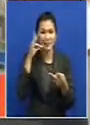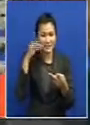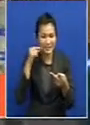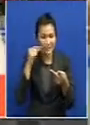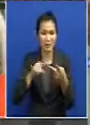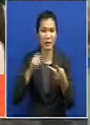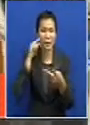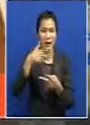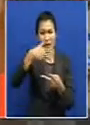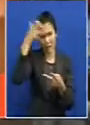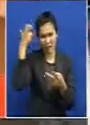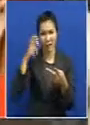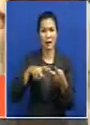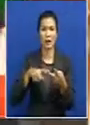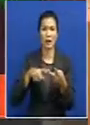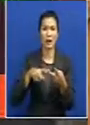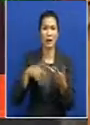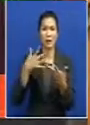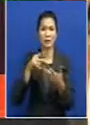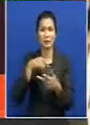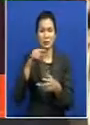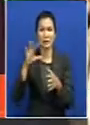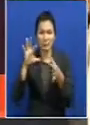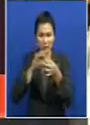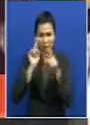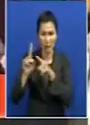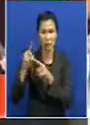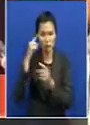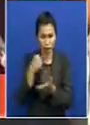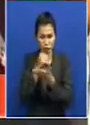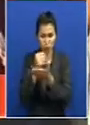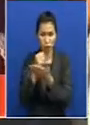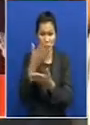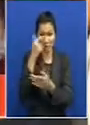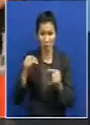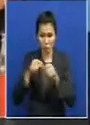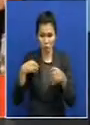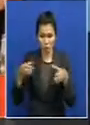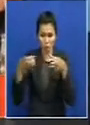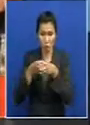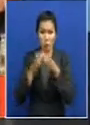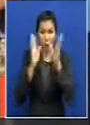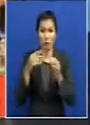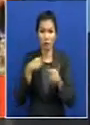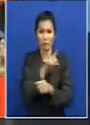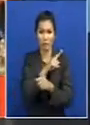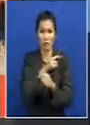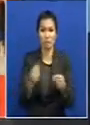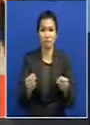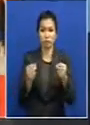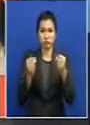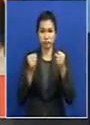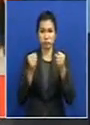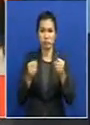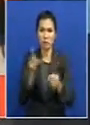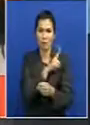แอร์เข้ามาช่วยส่งผู้โดยสารของนกแอร์หลังจากที่มีปัญหานักบินเขาประท้วงเนื่องจากบริษัทเ